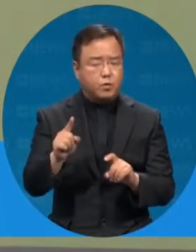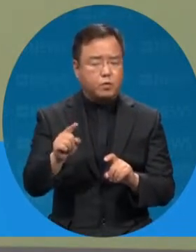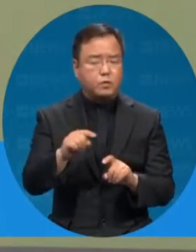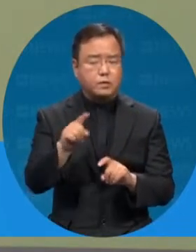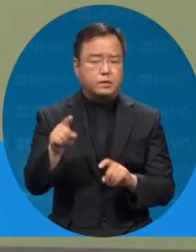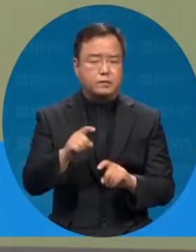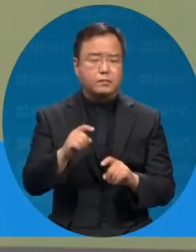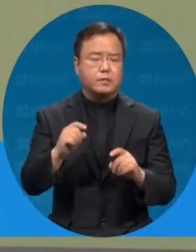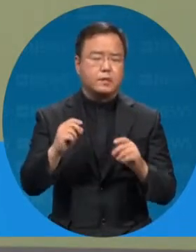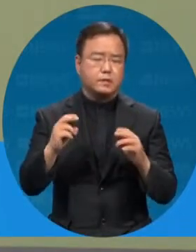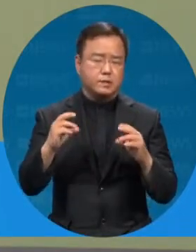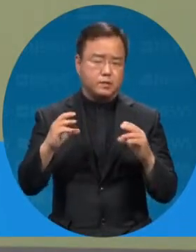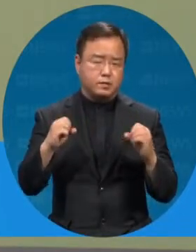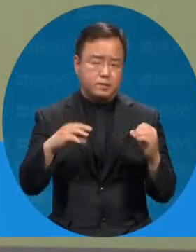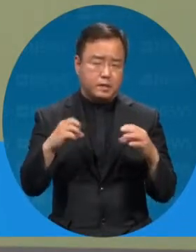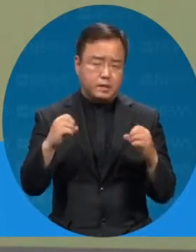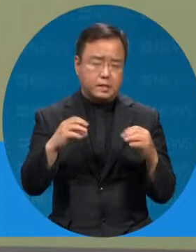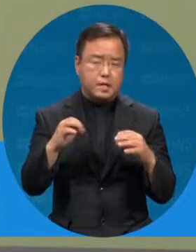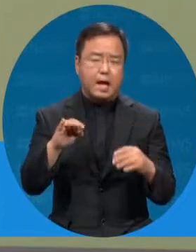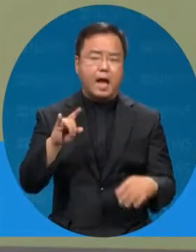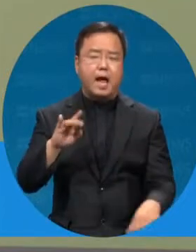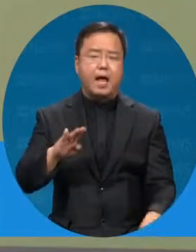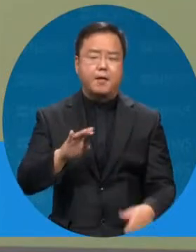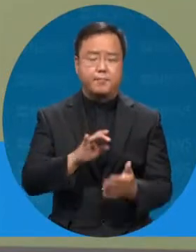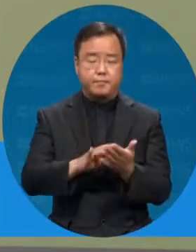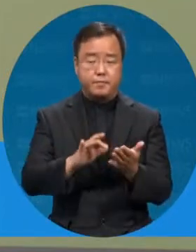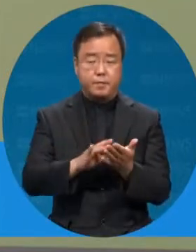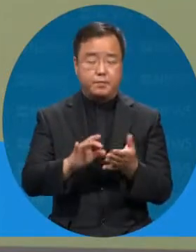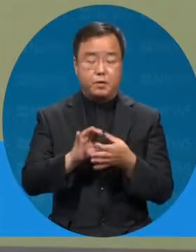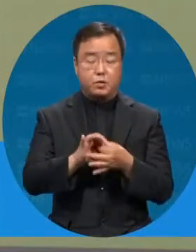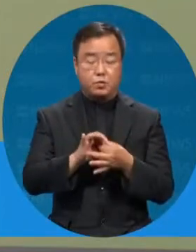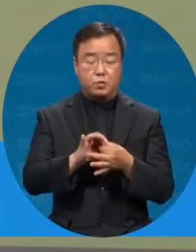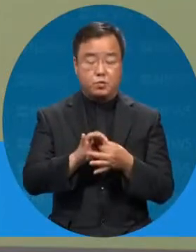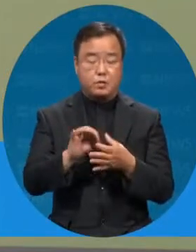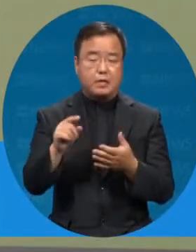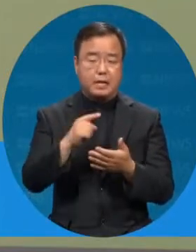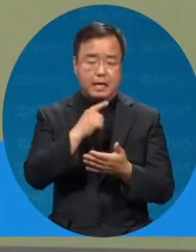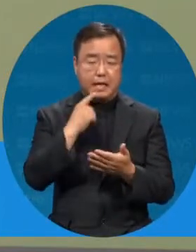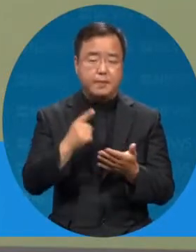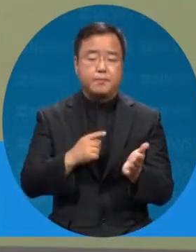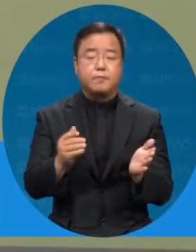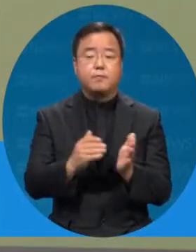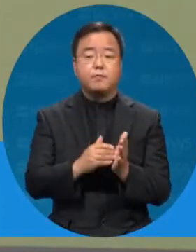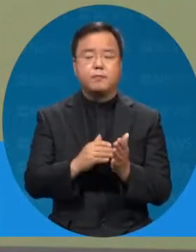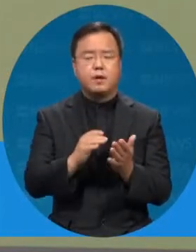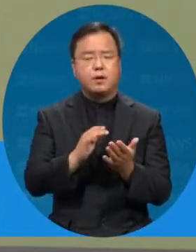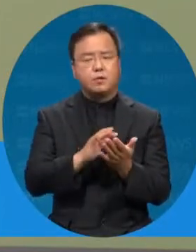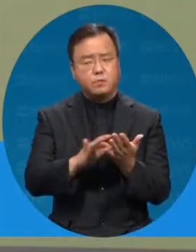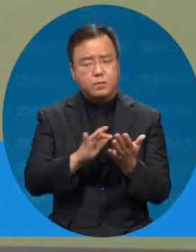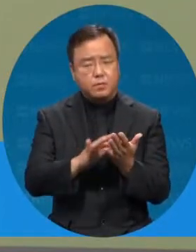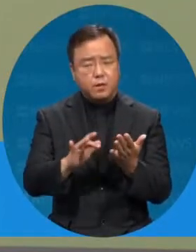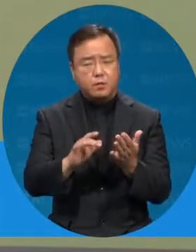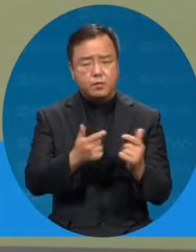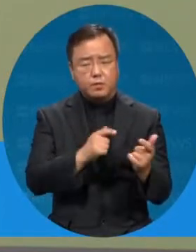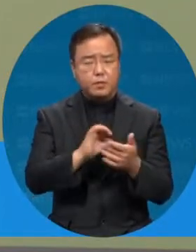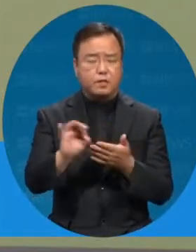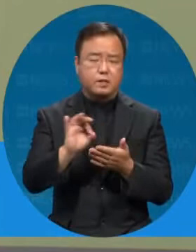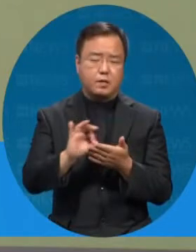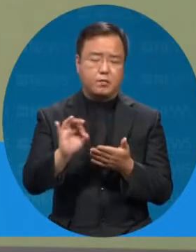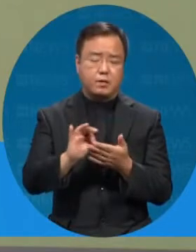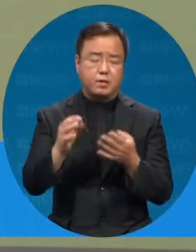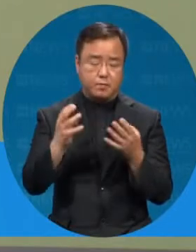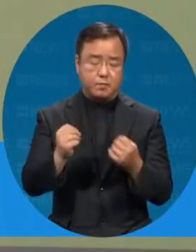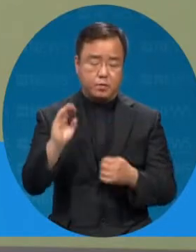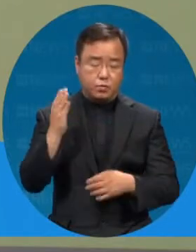절반이 채팅 앱을 통해 벌어졌는데 요 네 갈수록 온라인 기기를 많이 쓰는 추세 속에 피해 아동의 연령이 더 18 어려지고